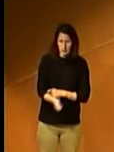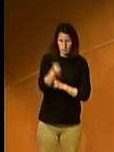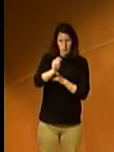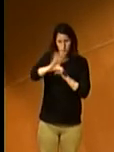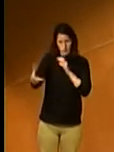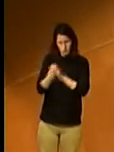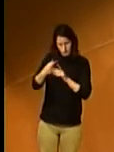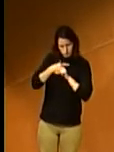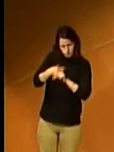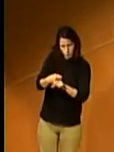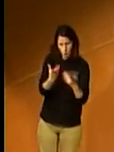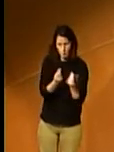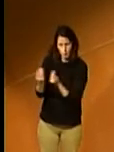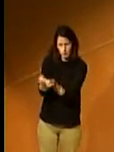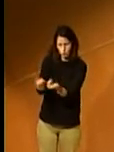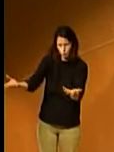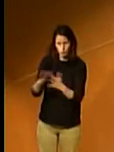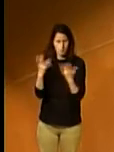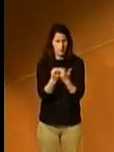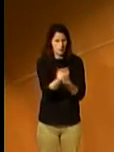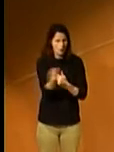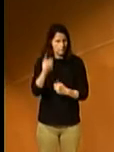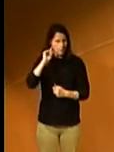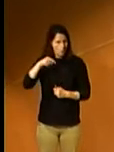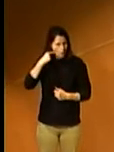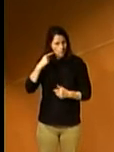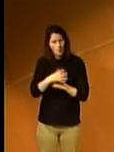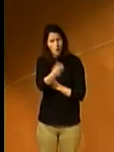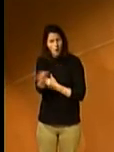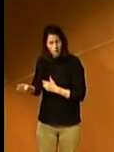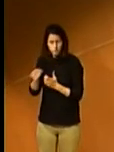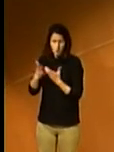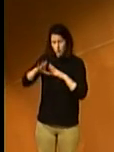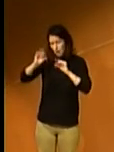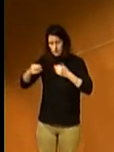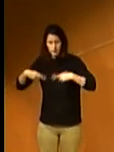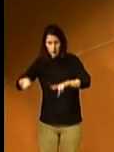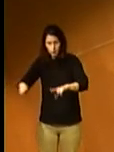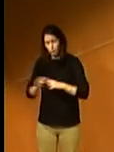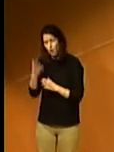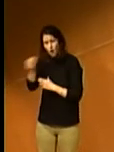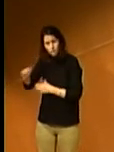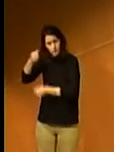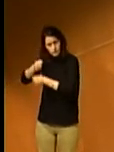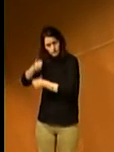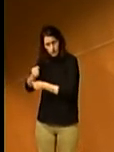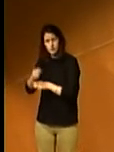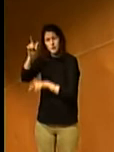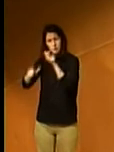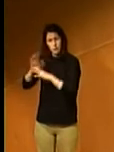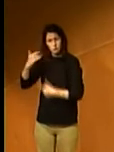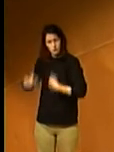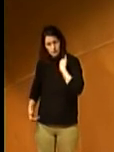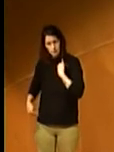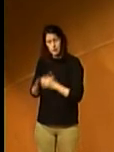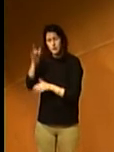populations bien spécifiques, les enfants roms, les enfants des rues, les enfants travailleurs, les personnes handicapées, les personnes autochtones